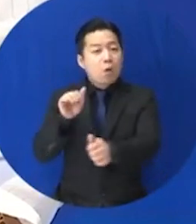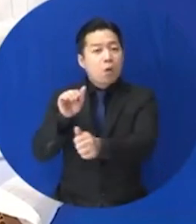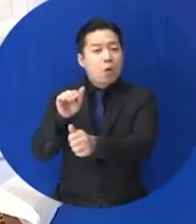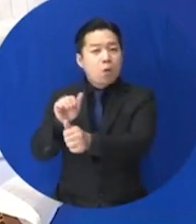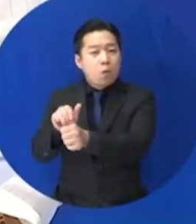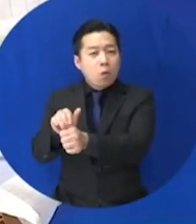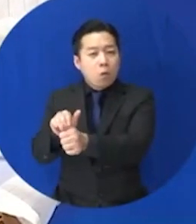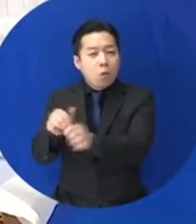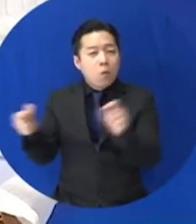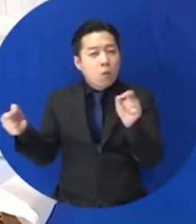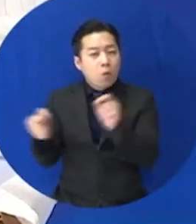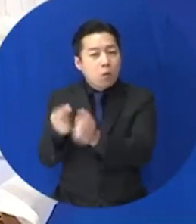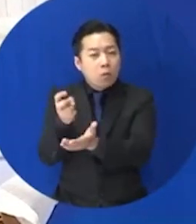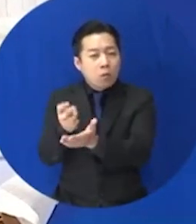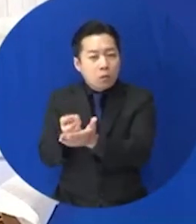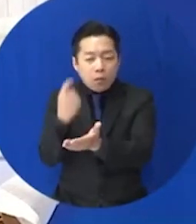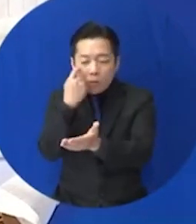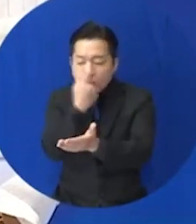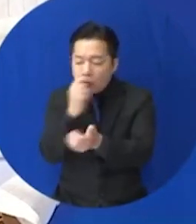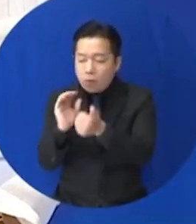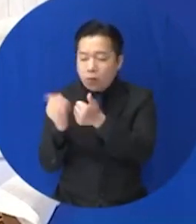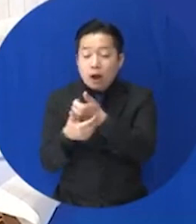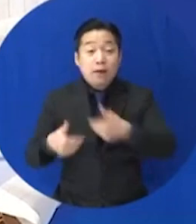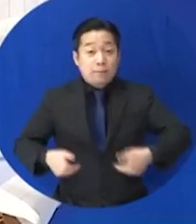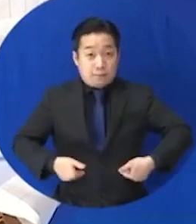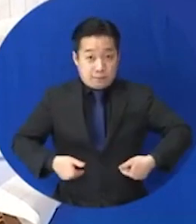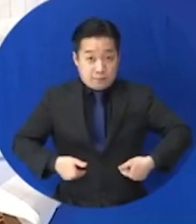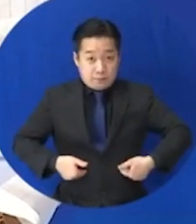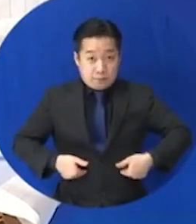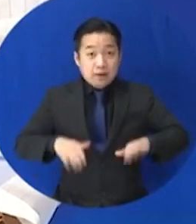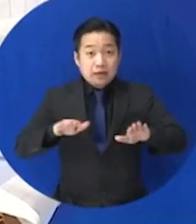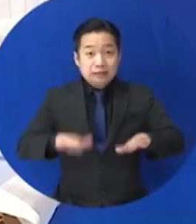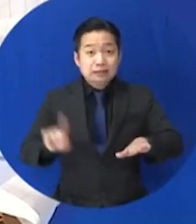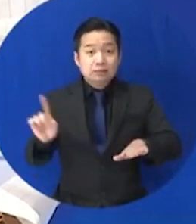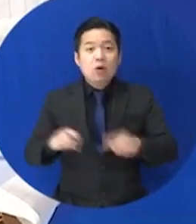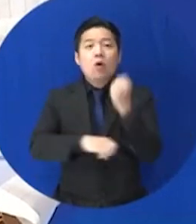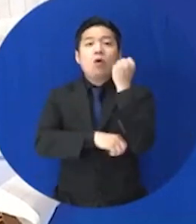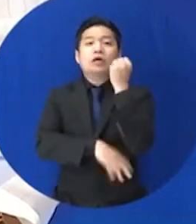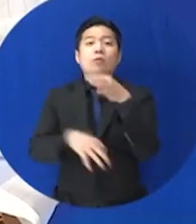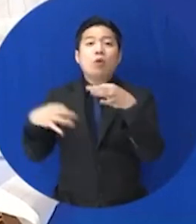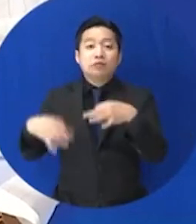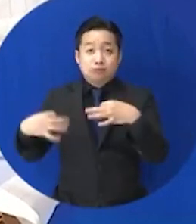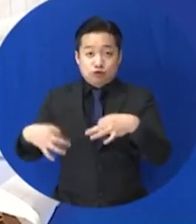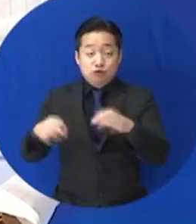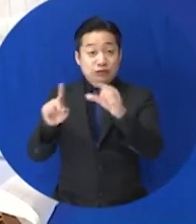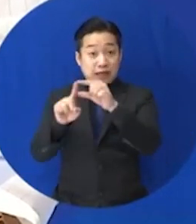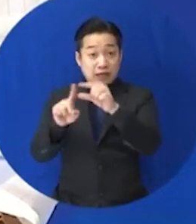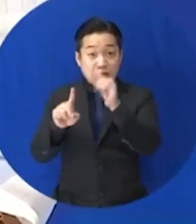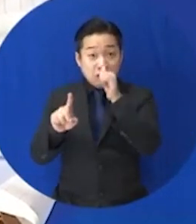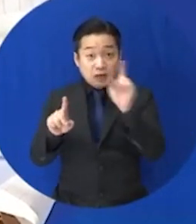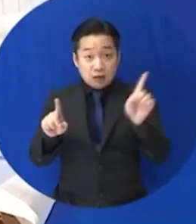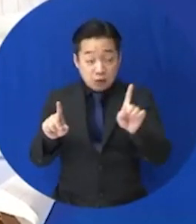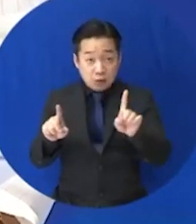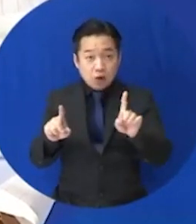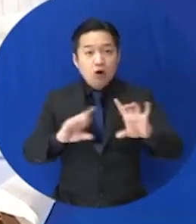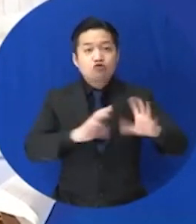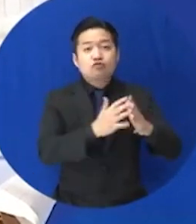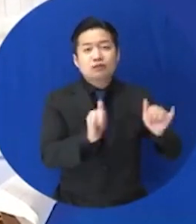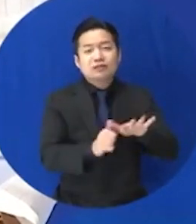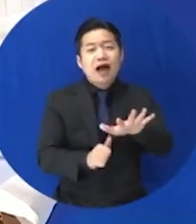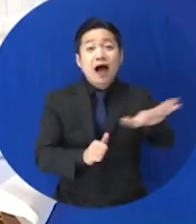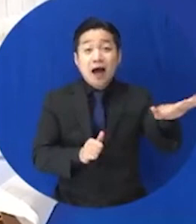된다 이렇게 말씀들 하세요. 저도 그래서 기본 금융이라고 해서 국민